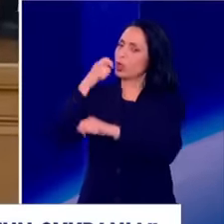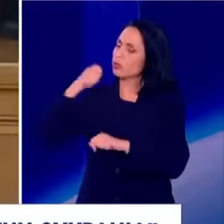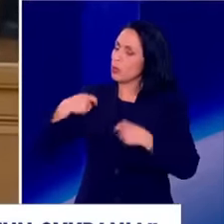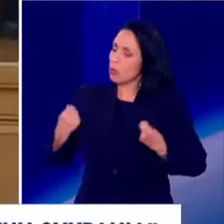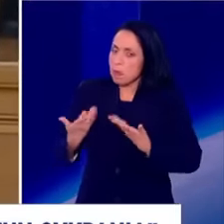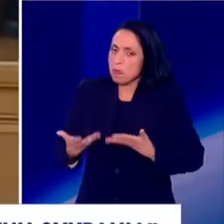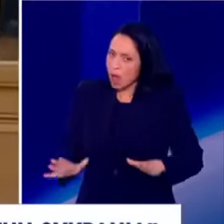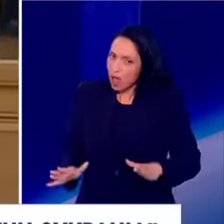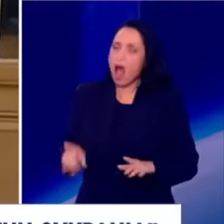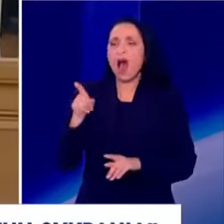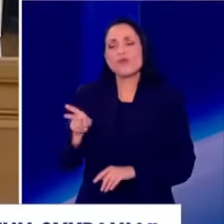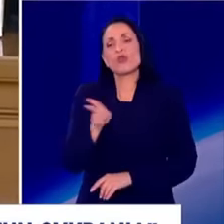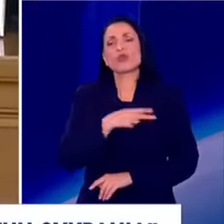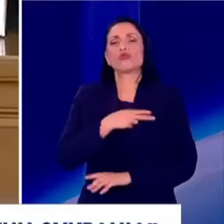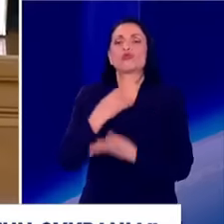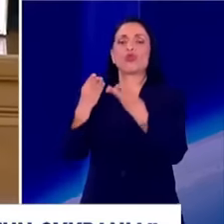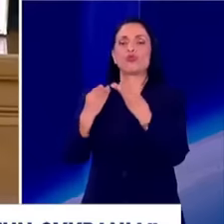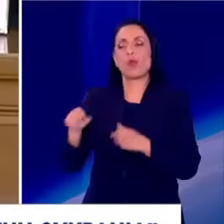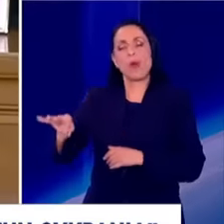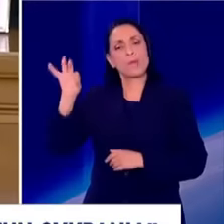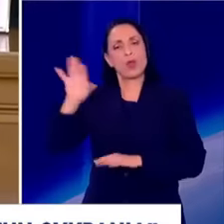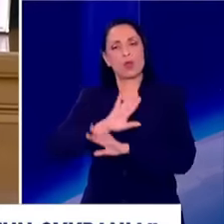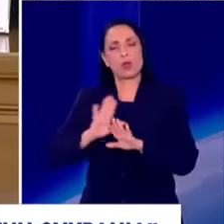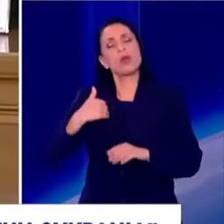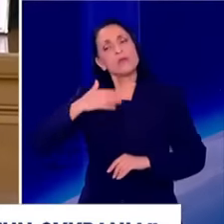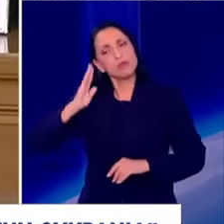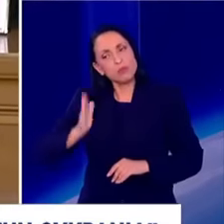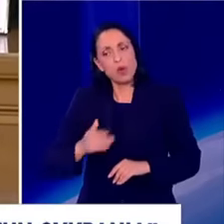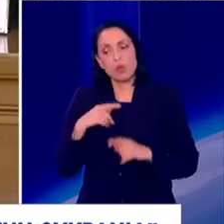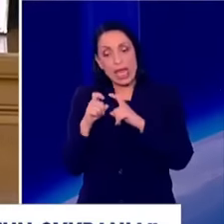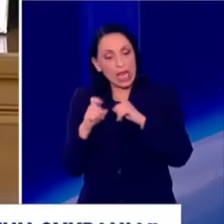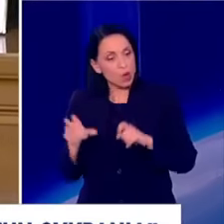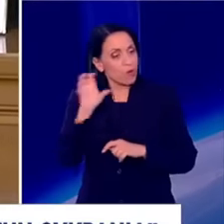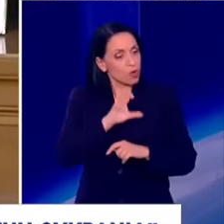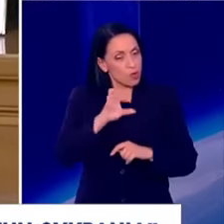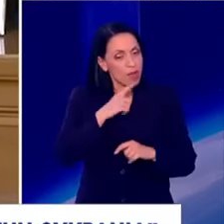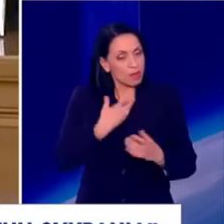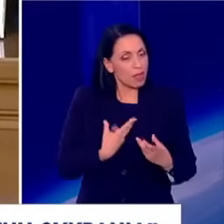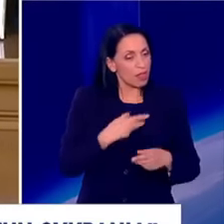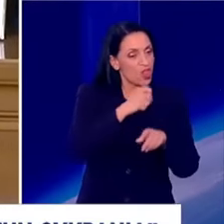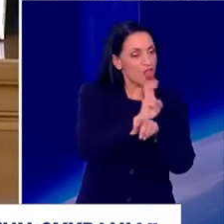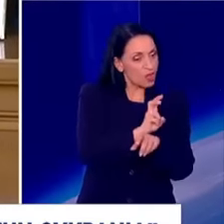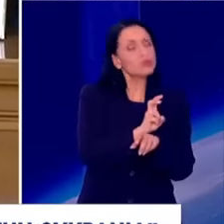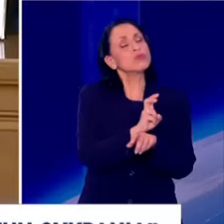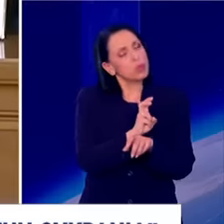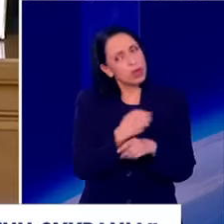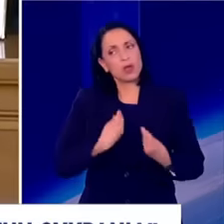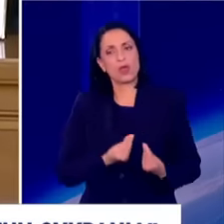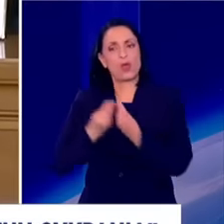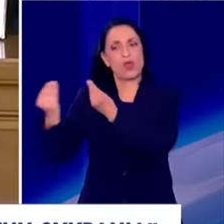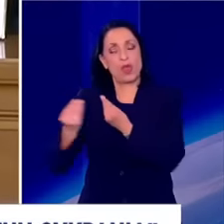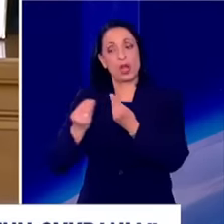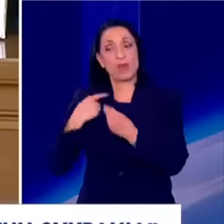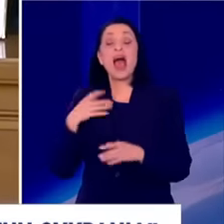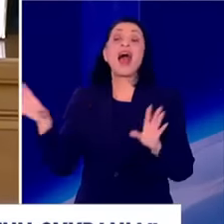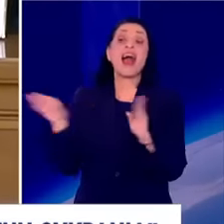και θεωρώ ότι είναι η σωστή επιλογή. Και στο βαθμό που μπορούμε να βρίσκουμε τέτοιο υλικό θα εξακολουθούμε να το κάνουμε. Τα συστήματα όμως αεράμινας